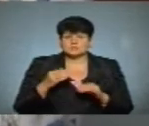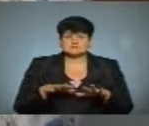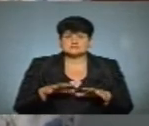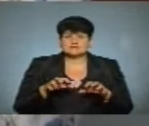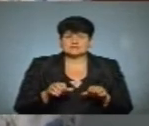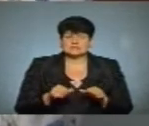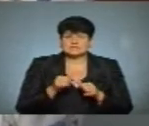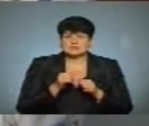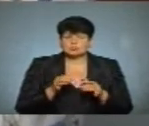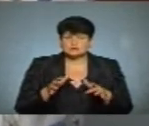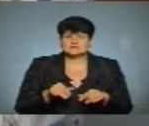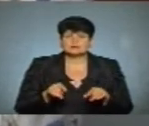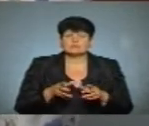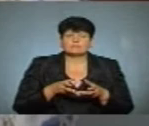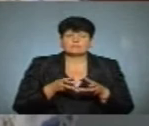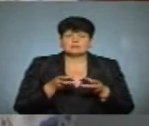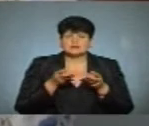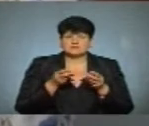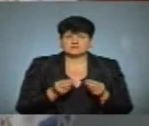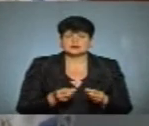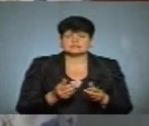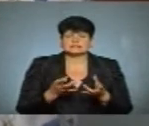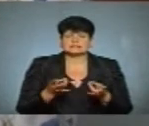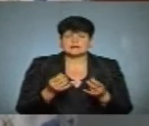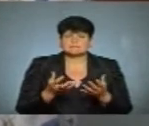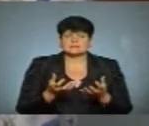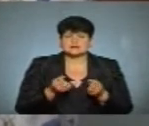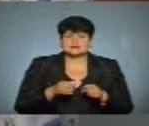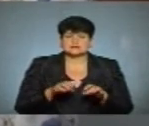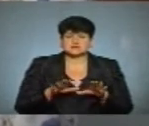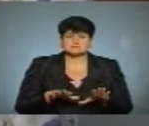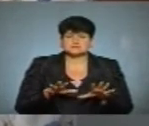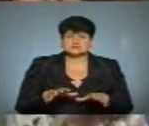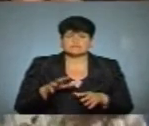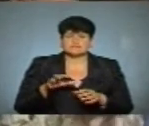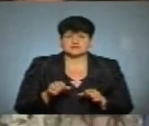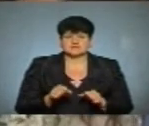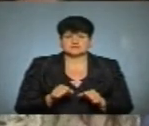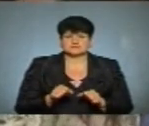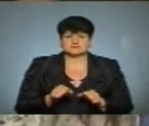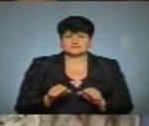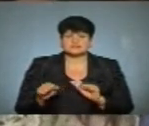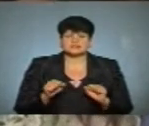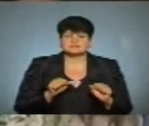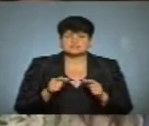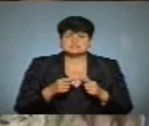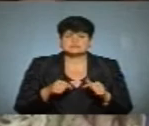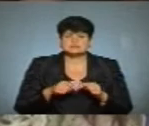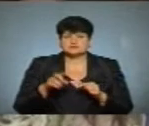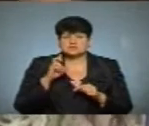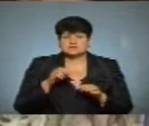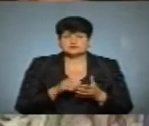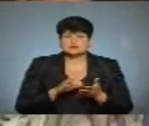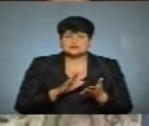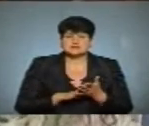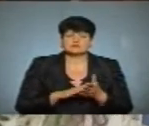місцеву владу, не могли таким чином впливати на прийняття рішень місцевої влади. Керівниця відділу Державного